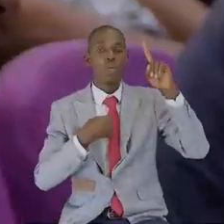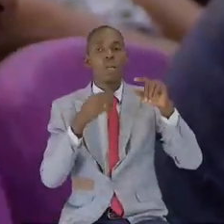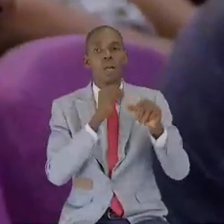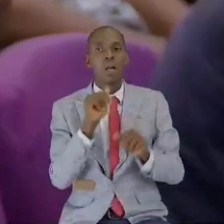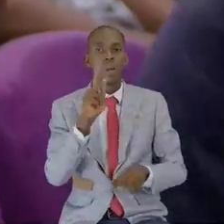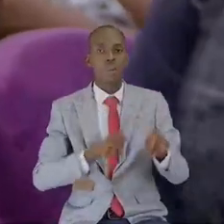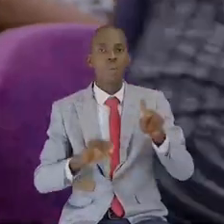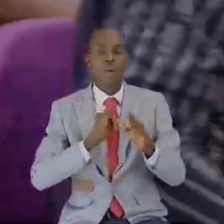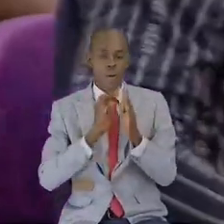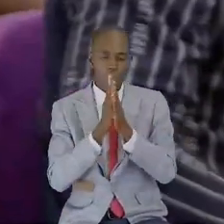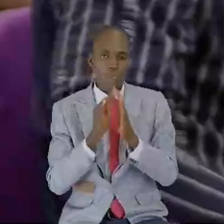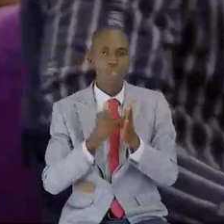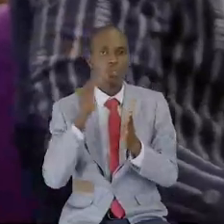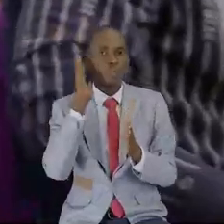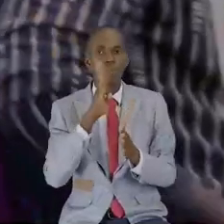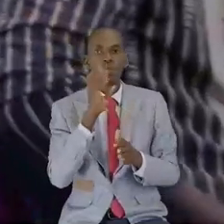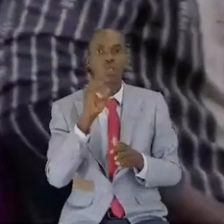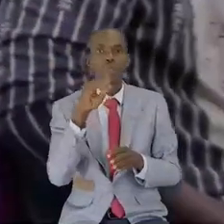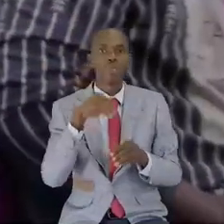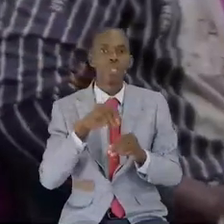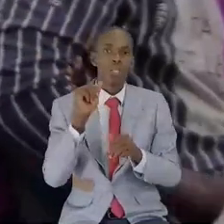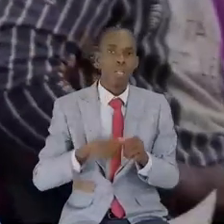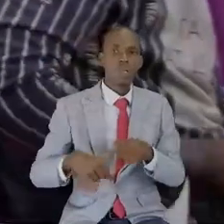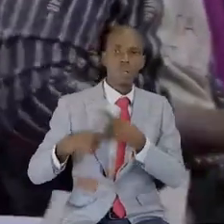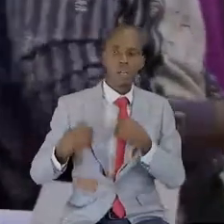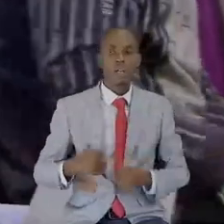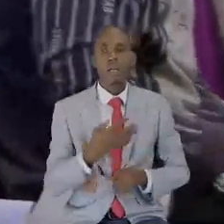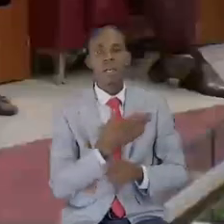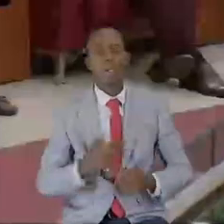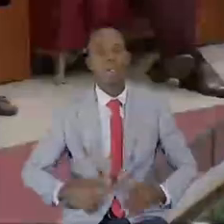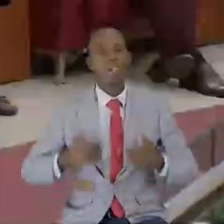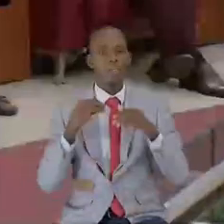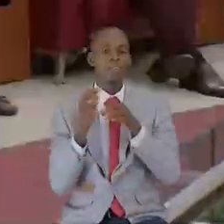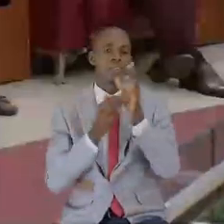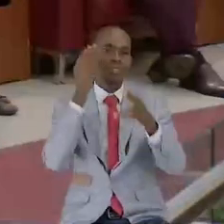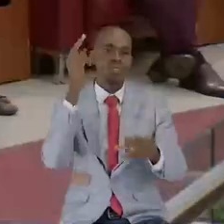Je prie que cela soit fait dans chaque cœur, dans chaque vie, au nom de Jésus.